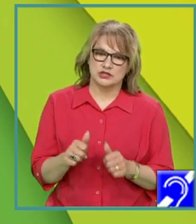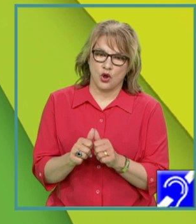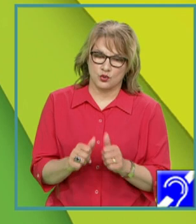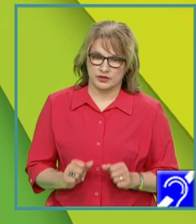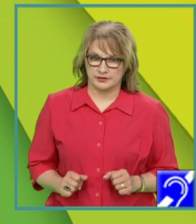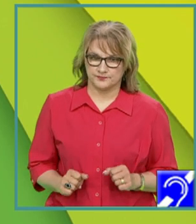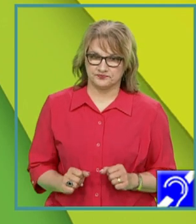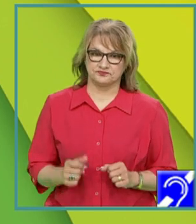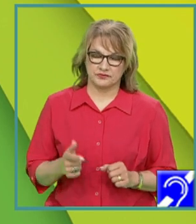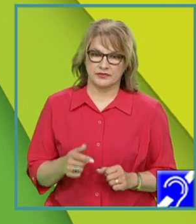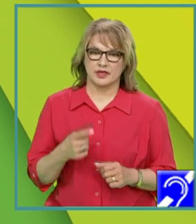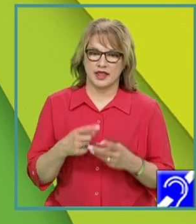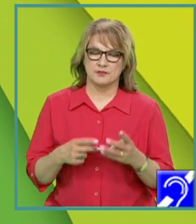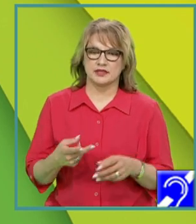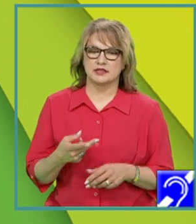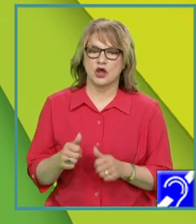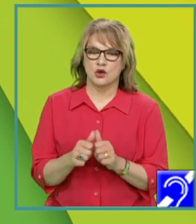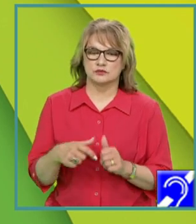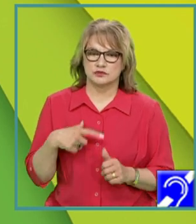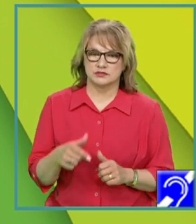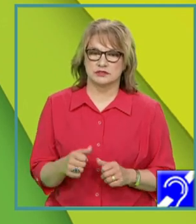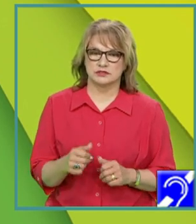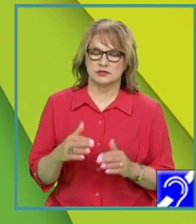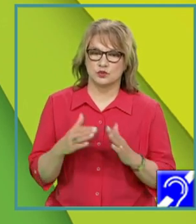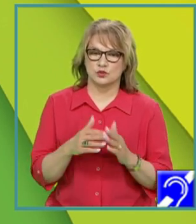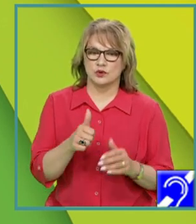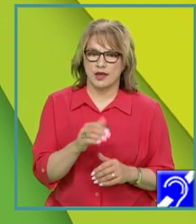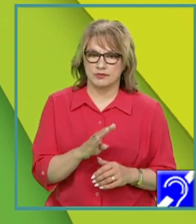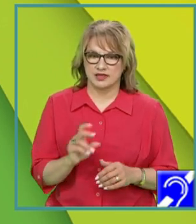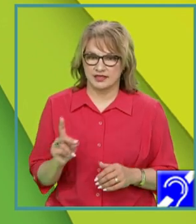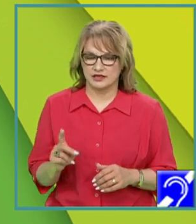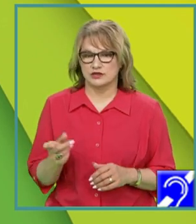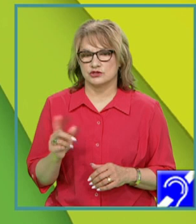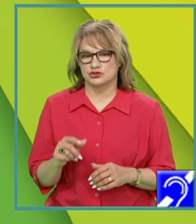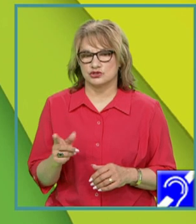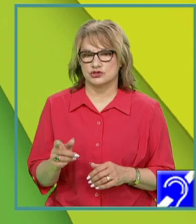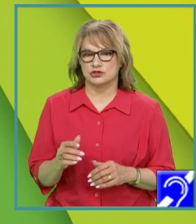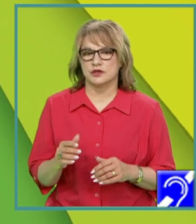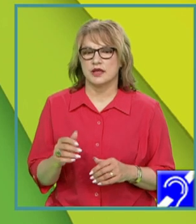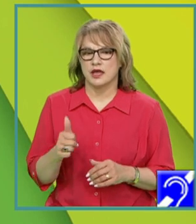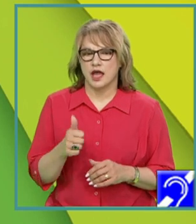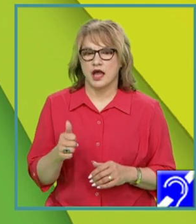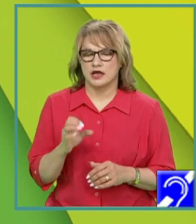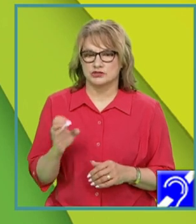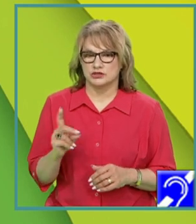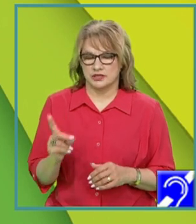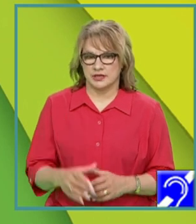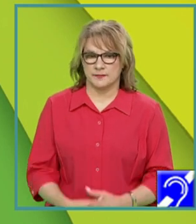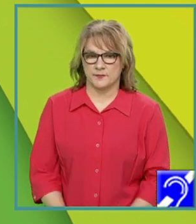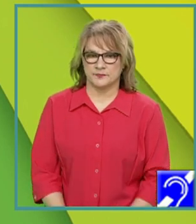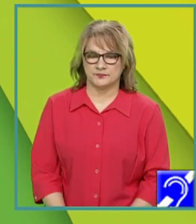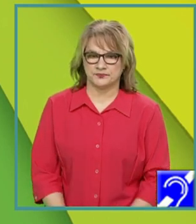nostru elementele corespondente sunt unghiul ABD congruent cu unghiul a c de